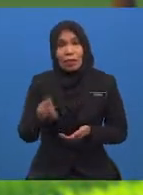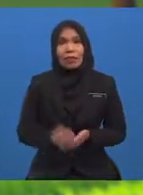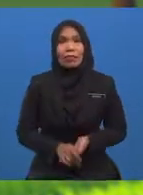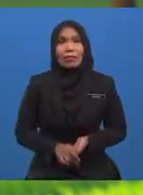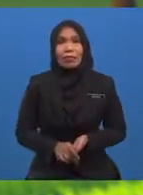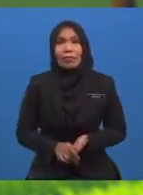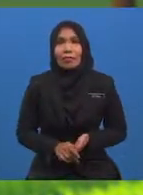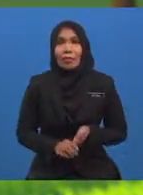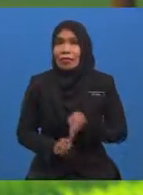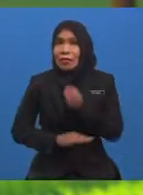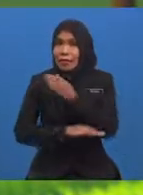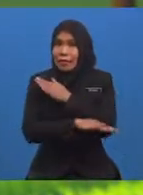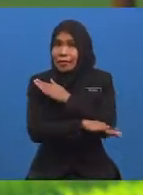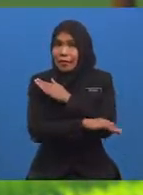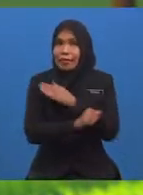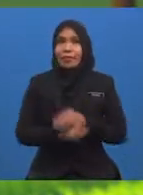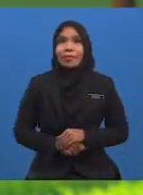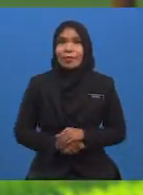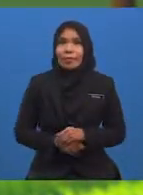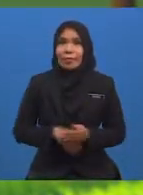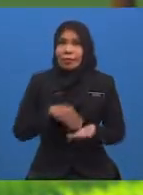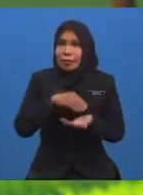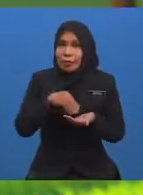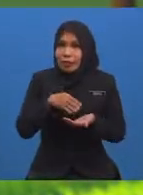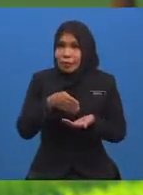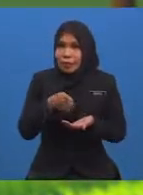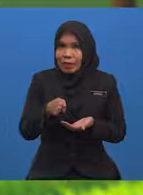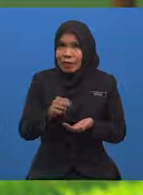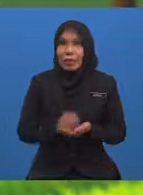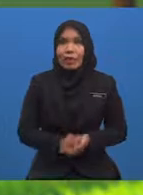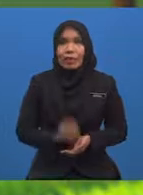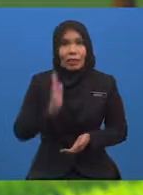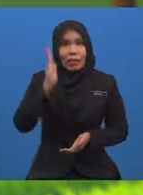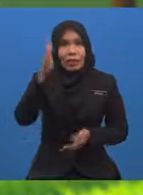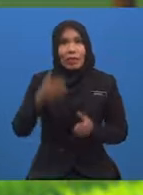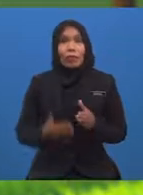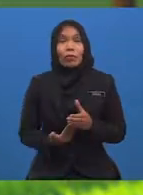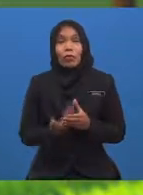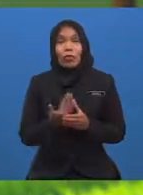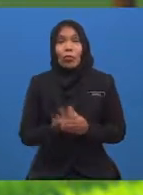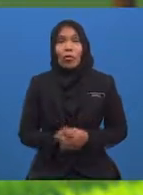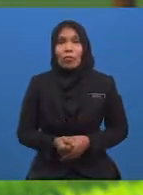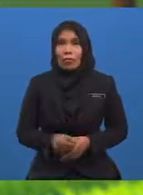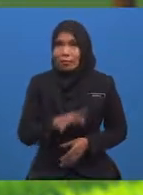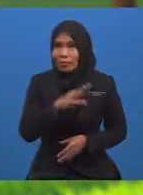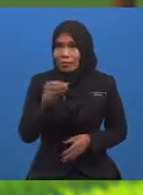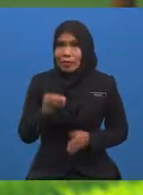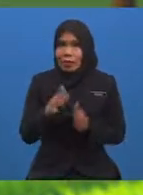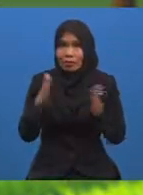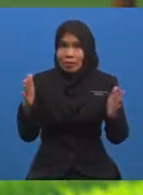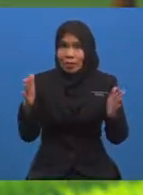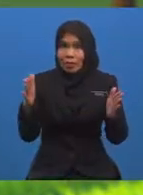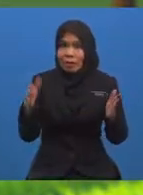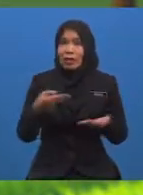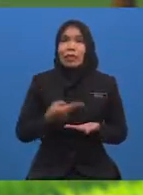air. Kemudian, biji benih ini akan tumbuh dan membesar sehingga mengeluarkan